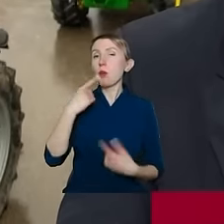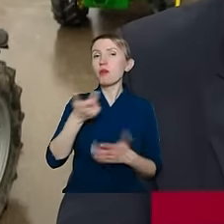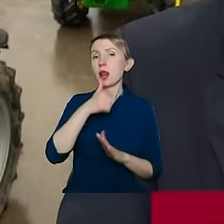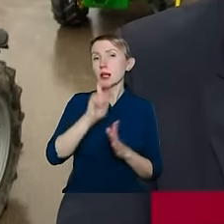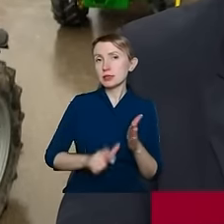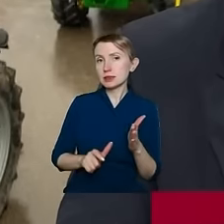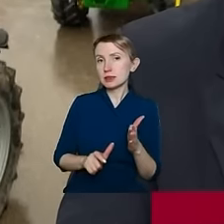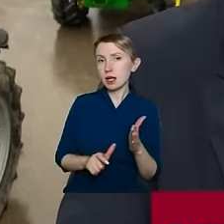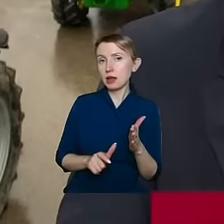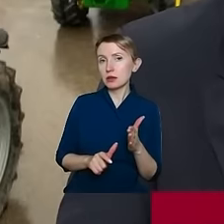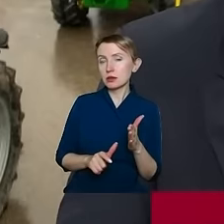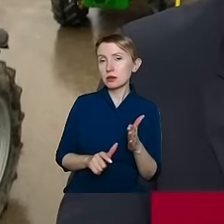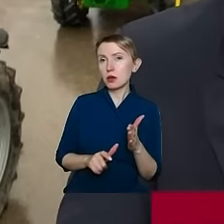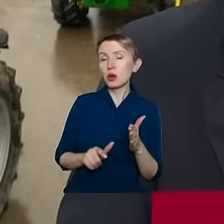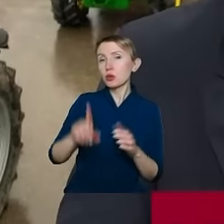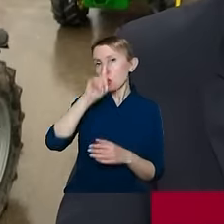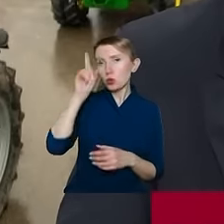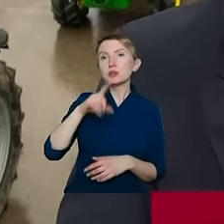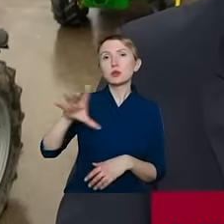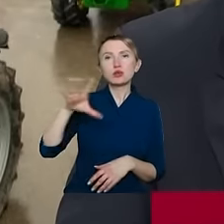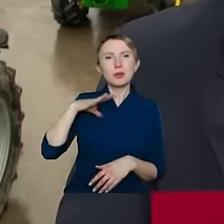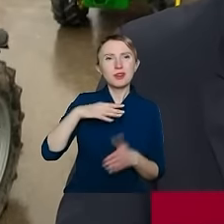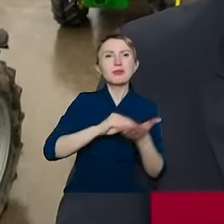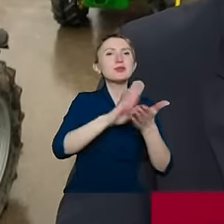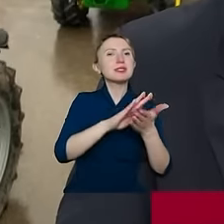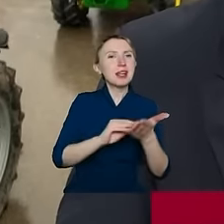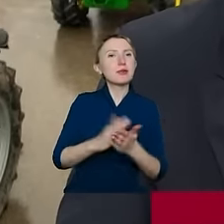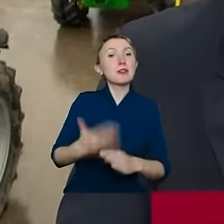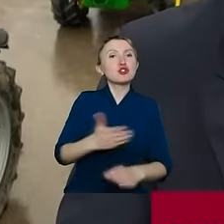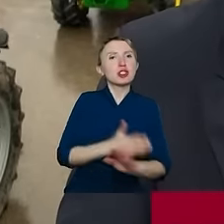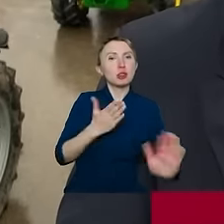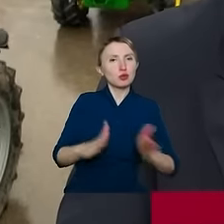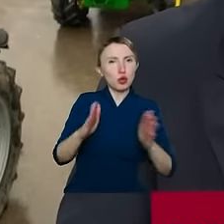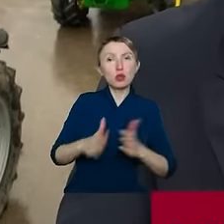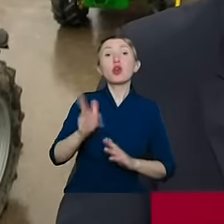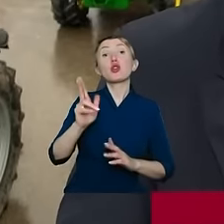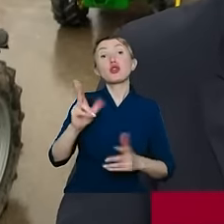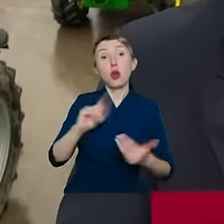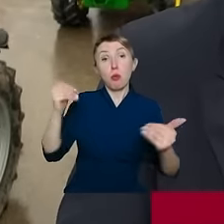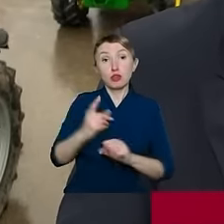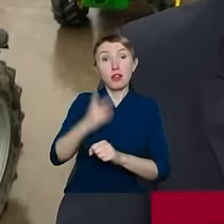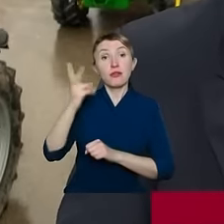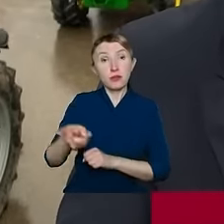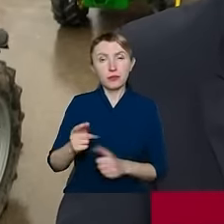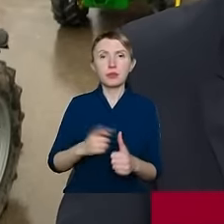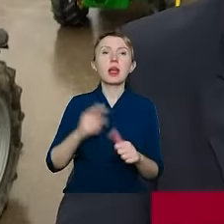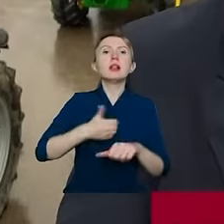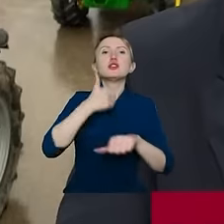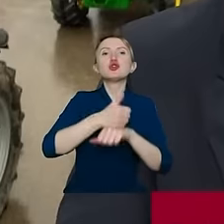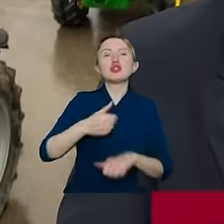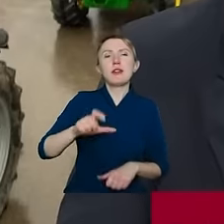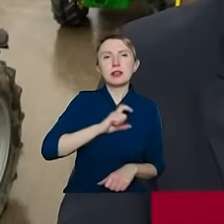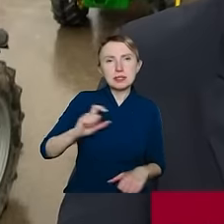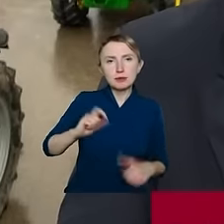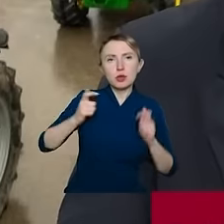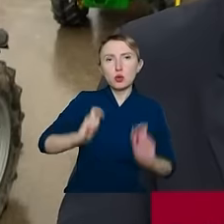która przedstawiła ludzi, którzy tam byli. Bo, drodzy Państwo, kto tam był? No jak zwykle szef izb rolniczych,